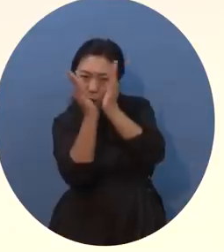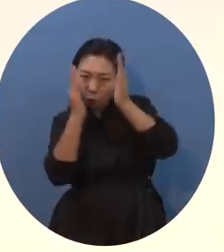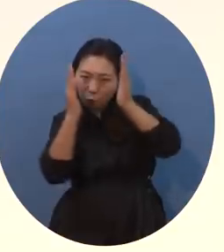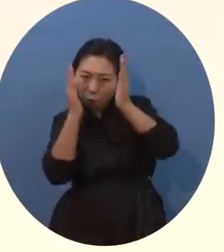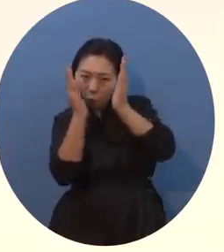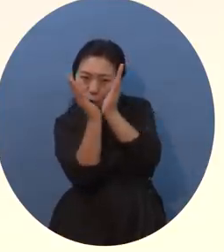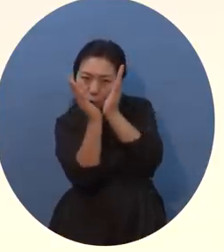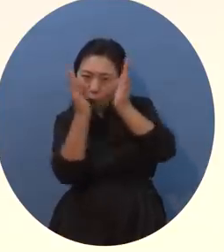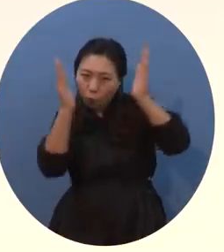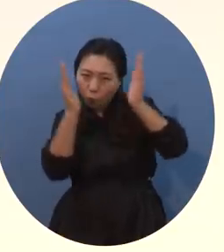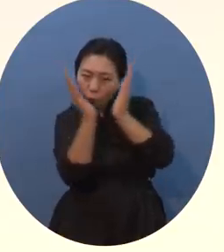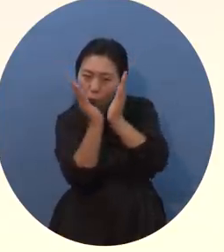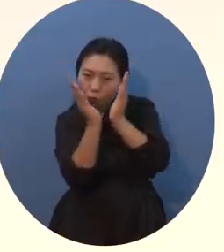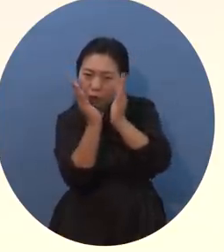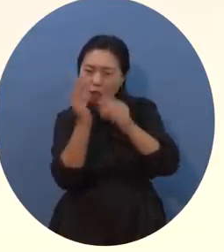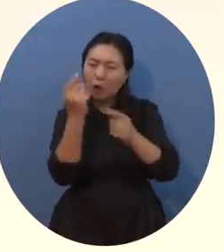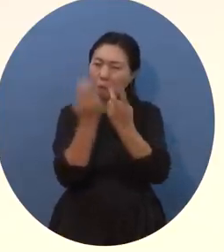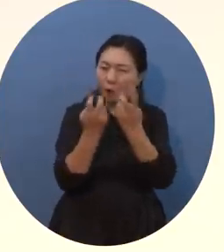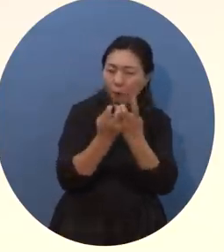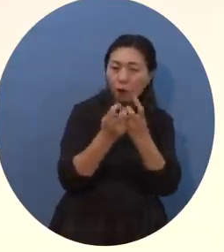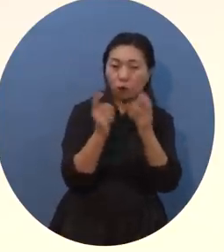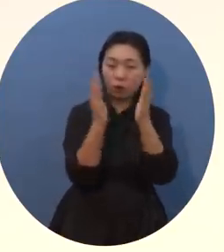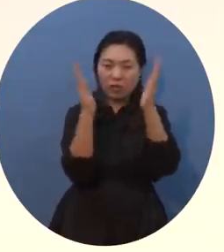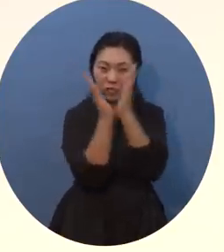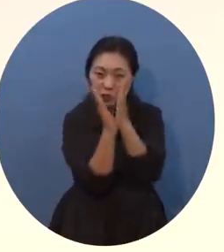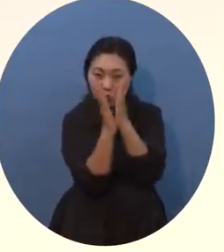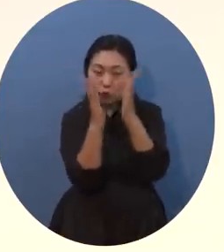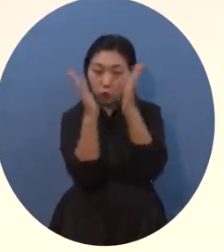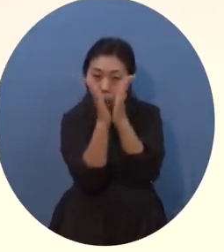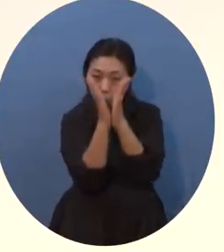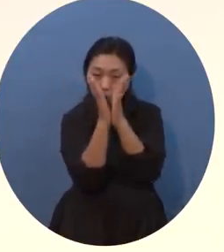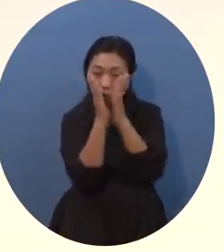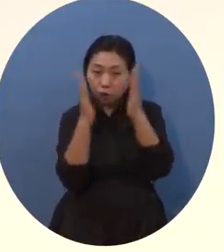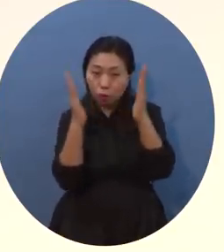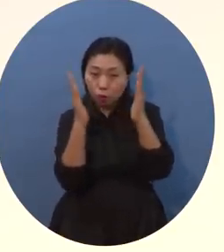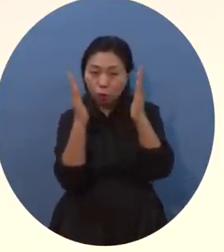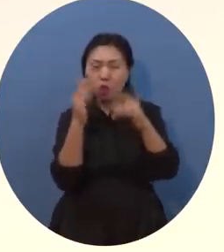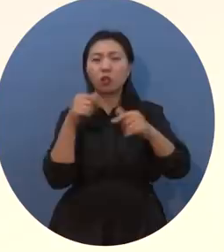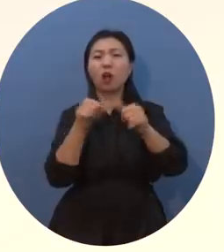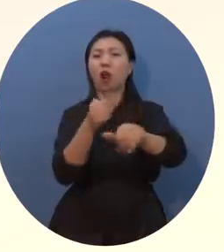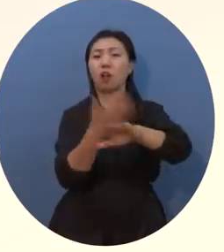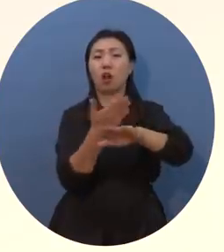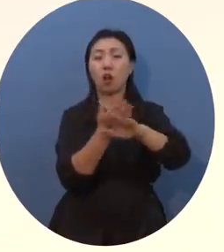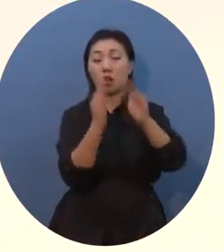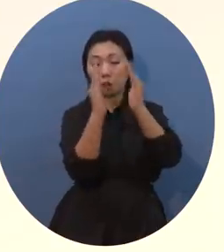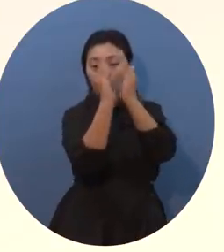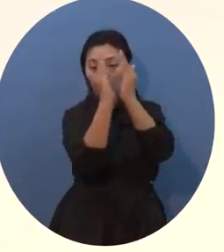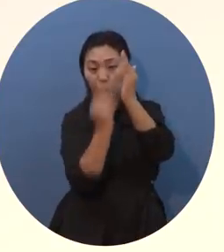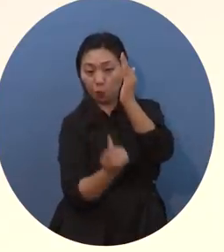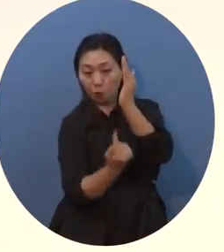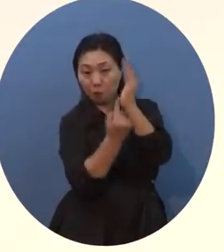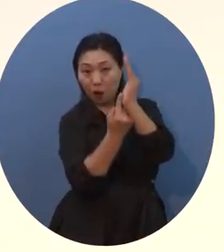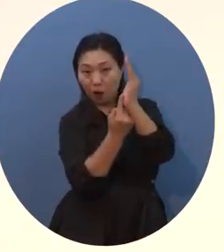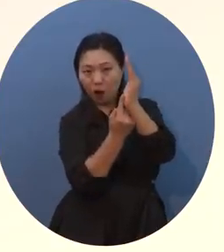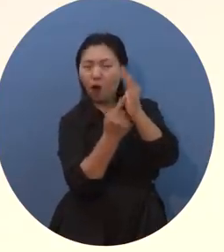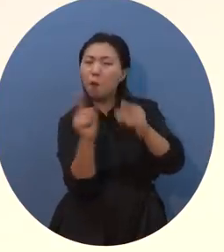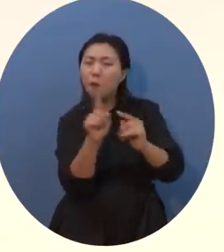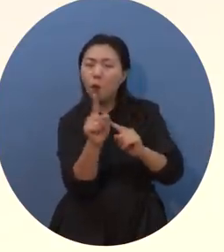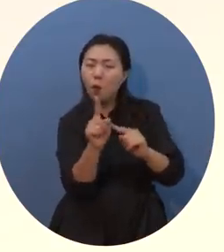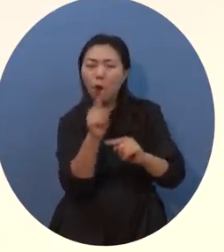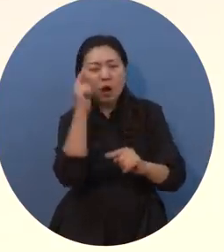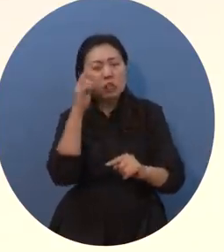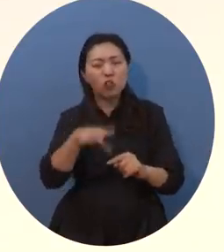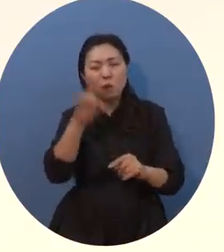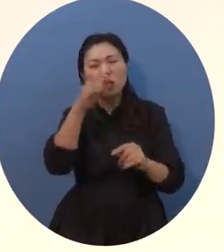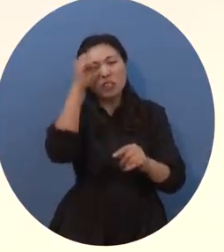이게 굵기에 따라 달라지죠. 그 다음에 밑에 그 팽이 밑에 뭘 박아야 돼, 오래 도는지. 거기 이제